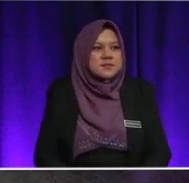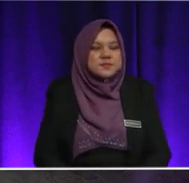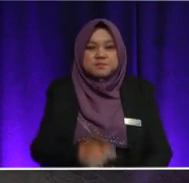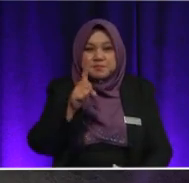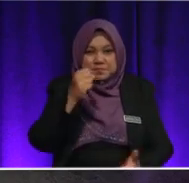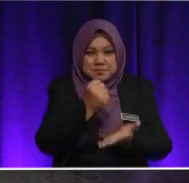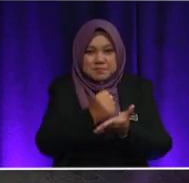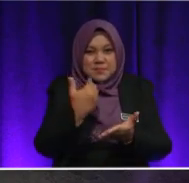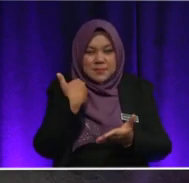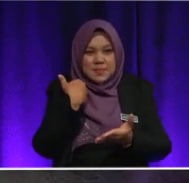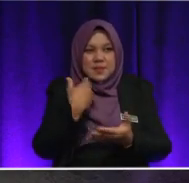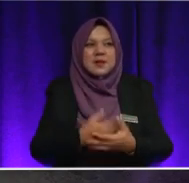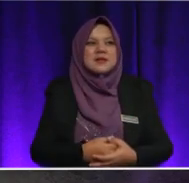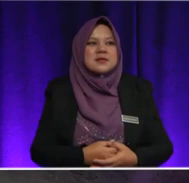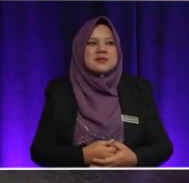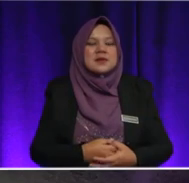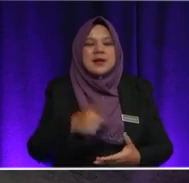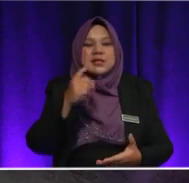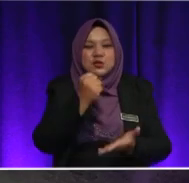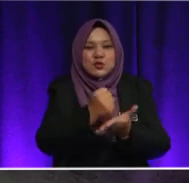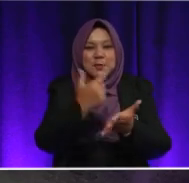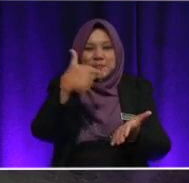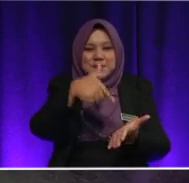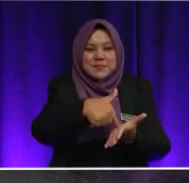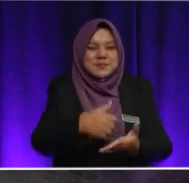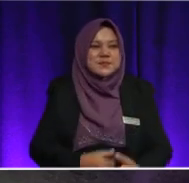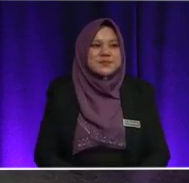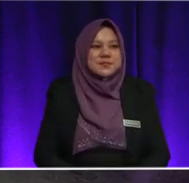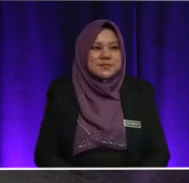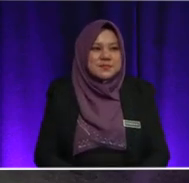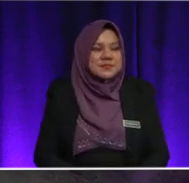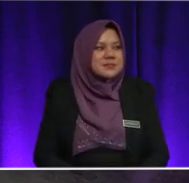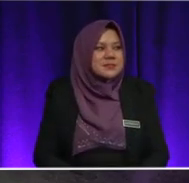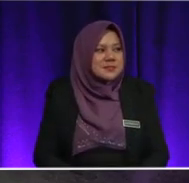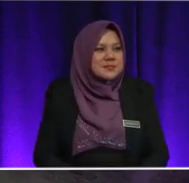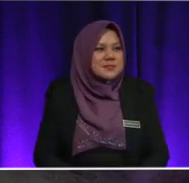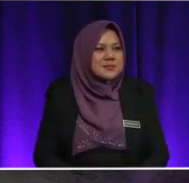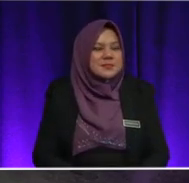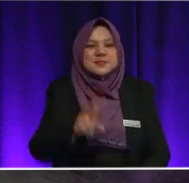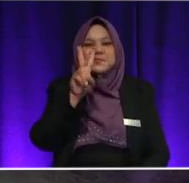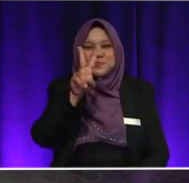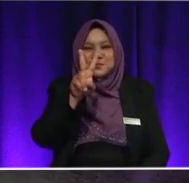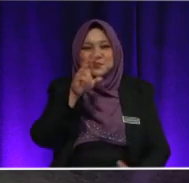Coba dah tulis kita bagi satu kakak begini betul kita bagi dua